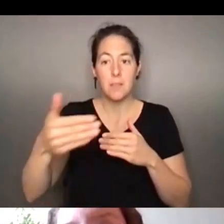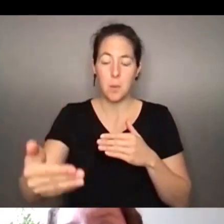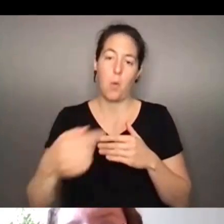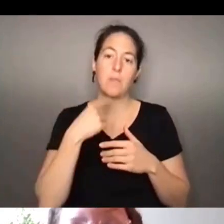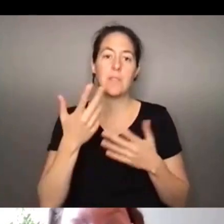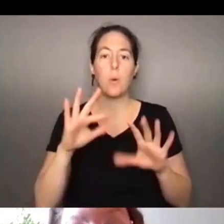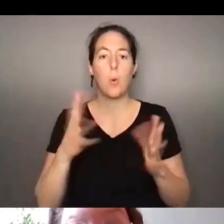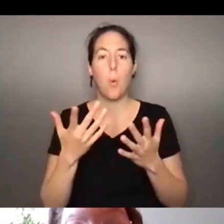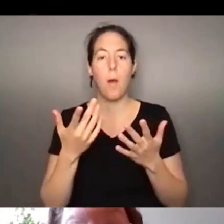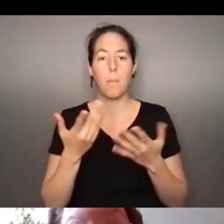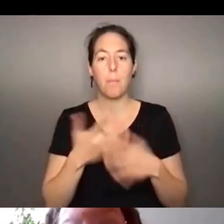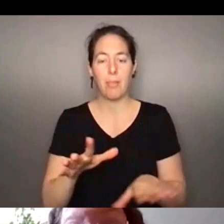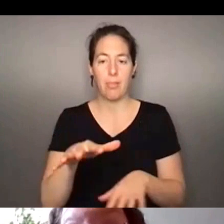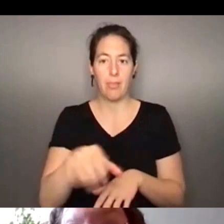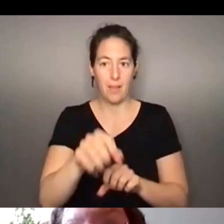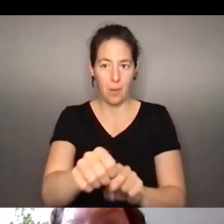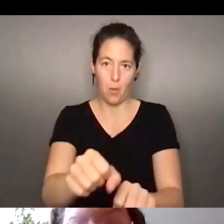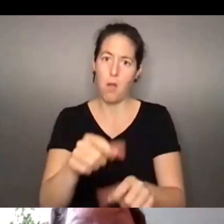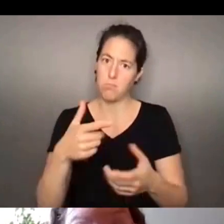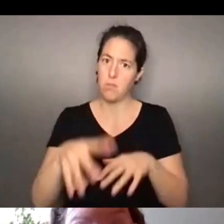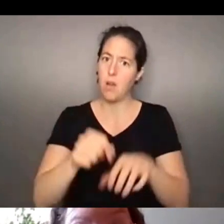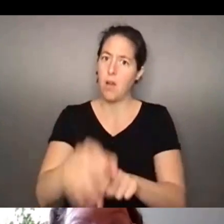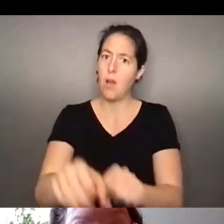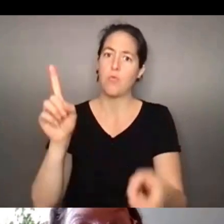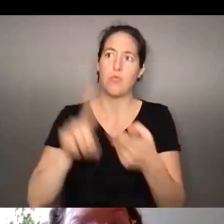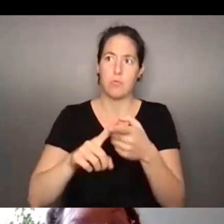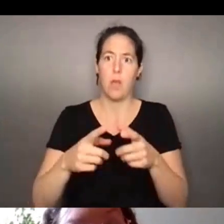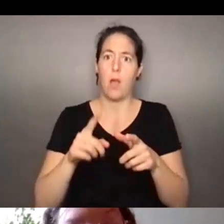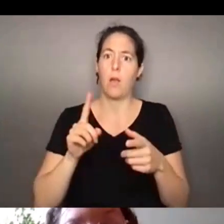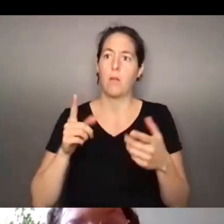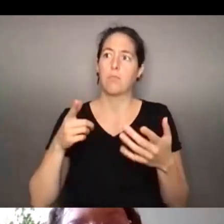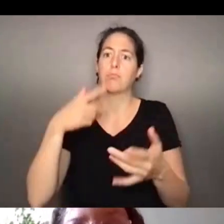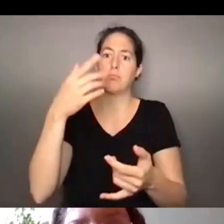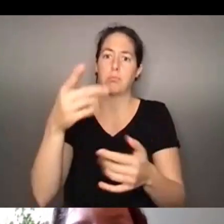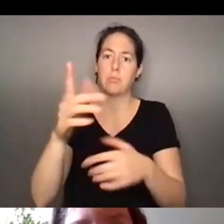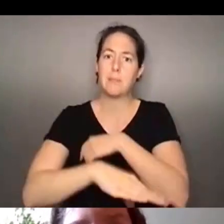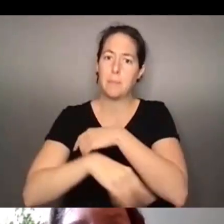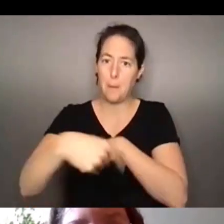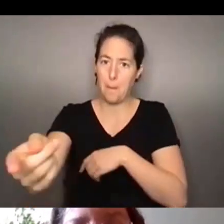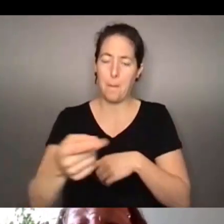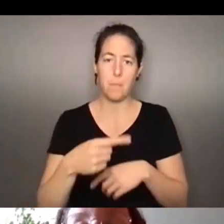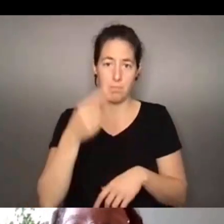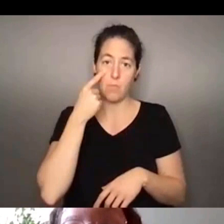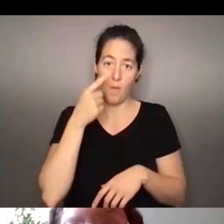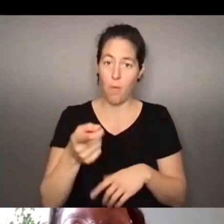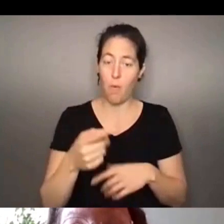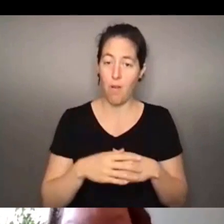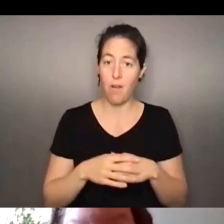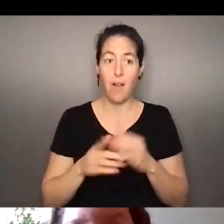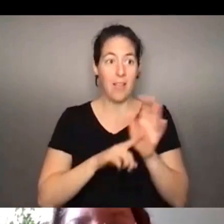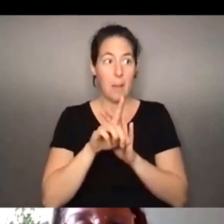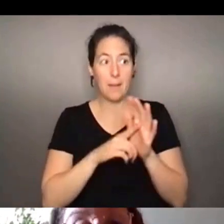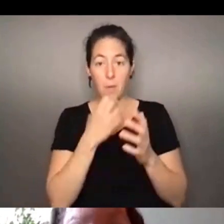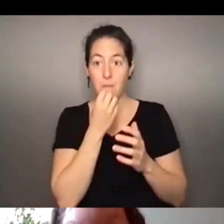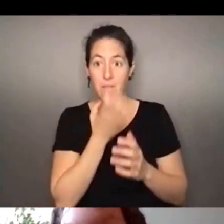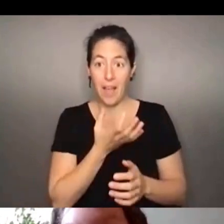récolter. Puis, on va récolter quand même jusqu'à longtemps. Là. Le projet est fini en septembre. Donc, vous allez voir que même la température fraîche,